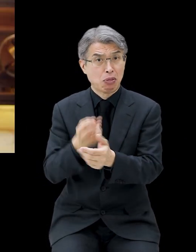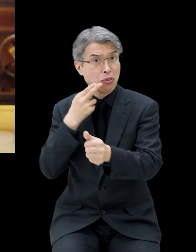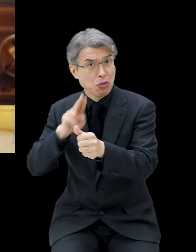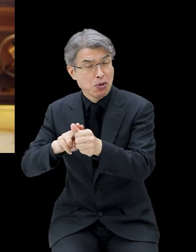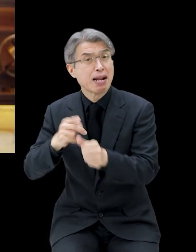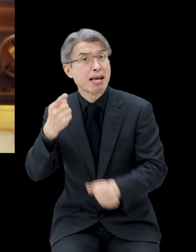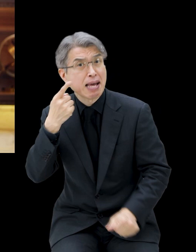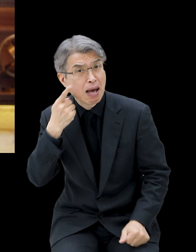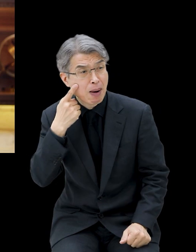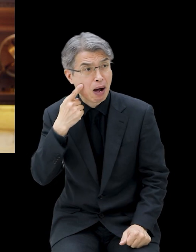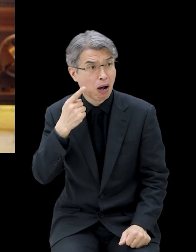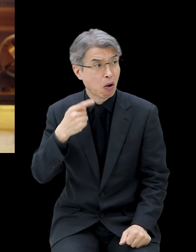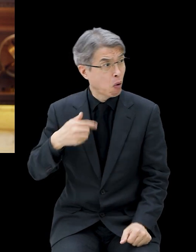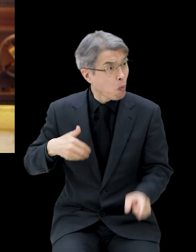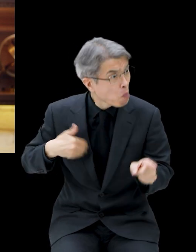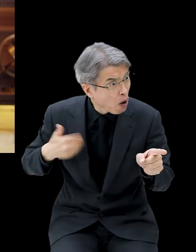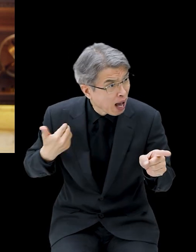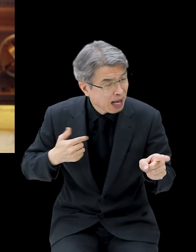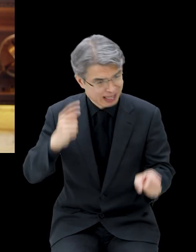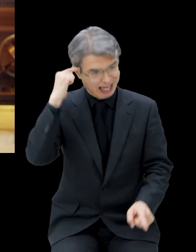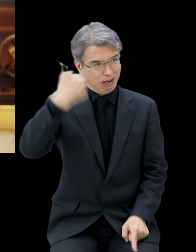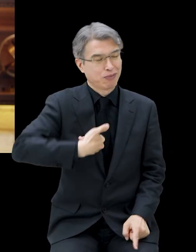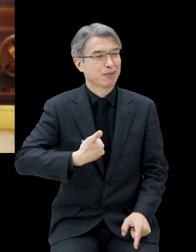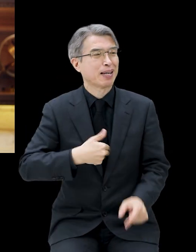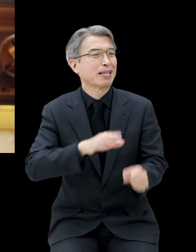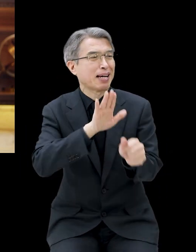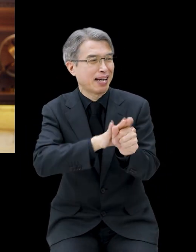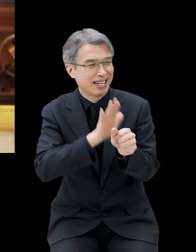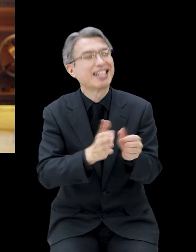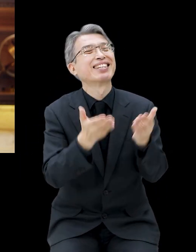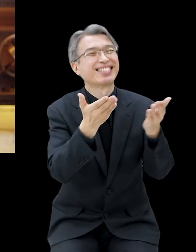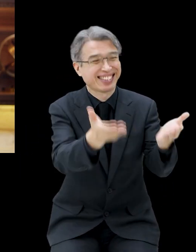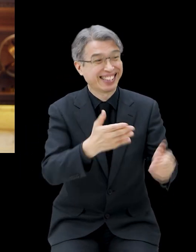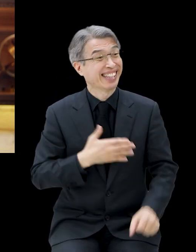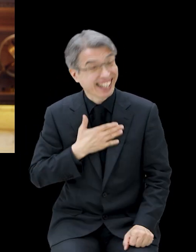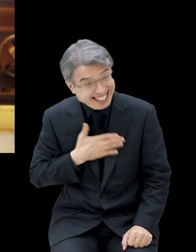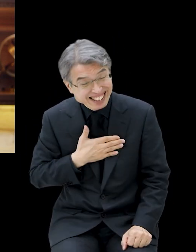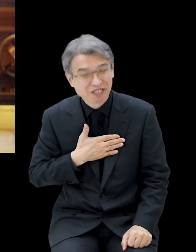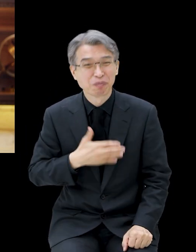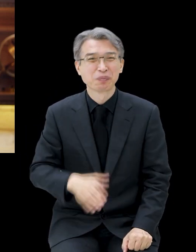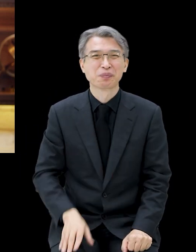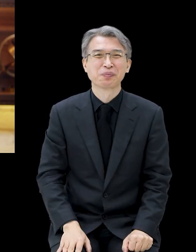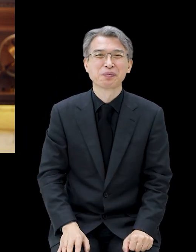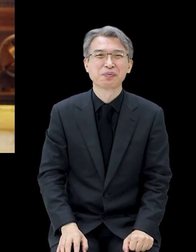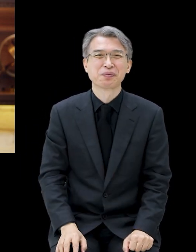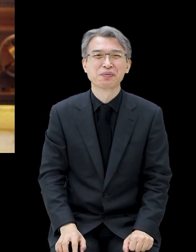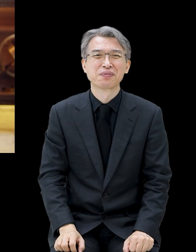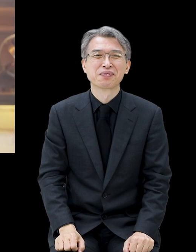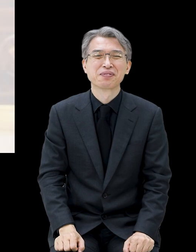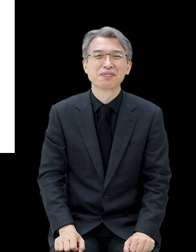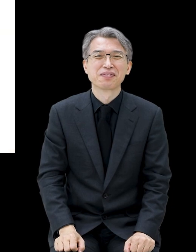도전하십시오. 만약에 모르면 저한테 물어보시면 제가 길을 간단하게 알려드리겠습니다. 오케이.